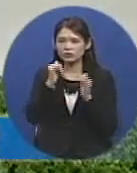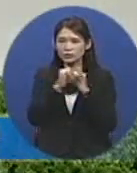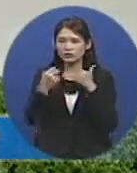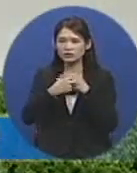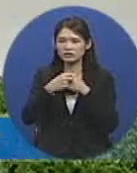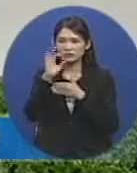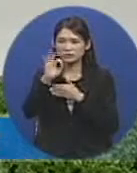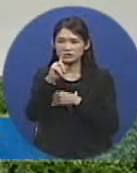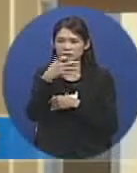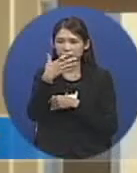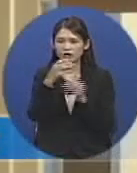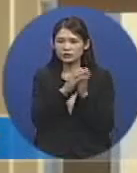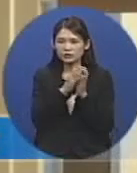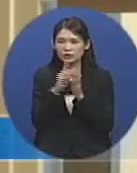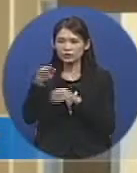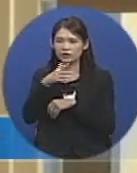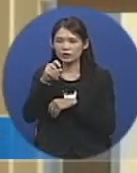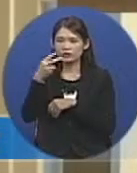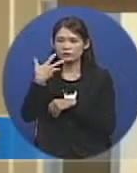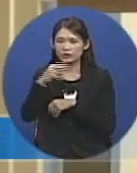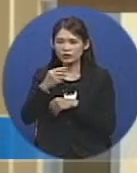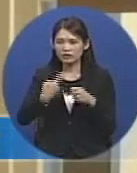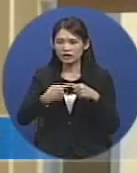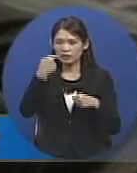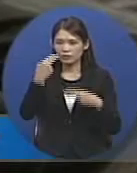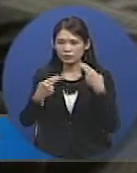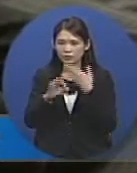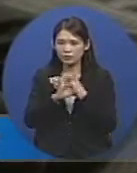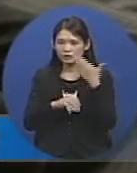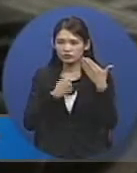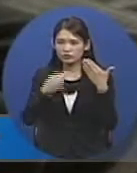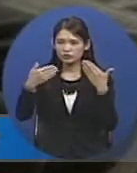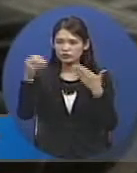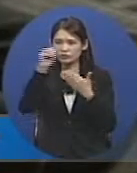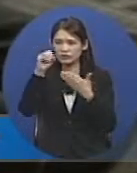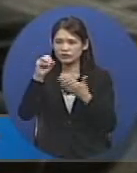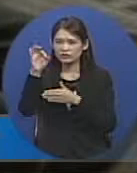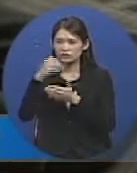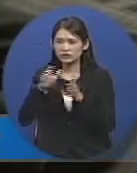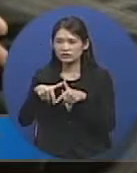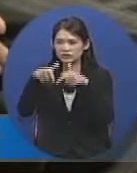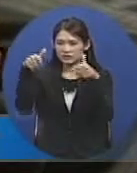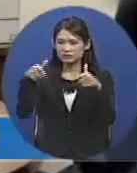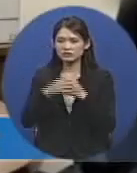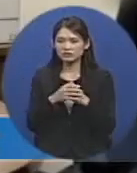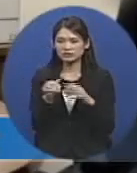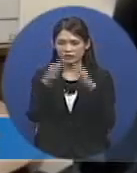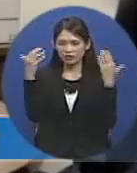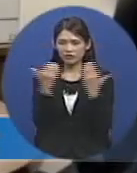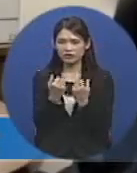모두 18조 852억 원으로 전년도보다 9.9% 증가했습니다. 전체